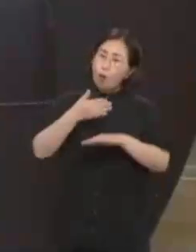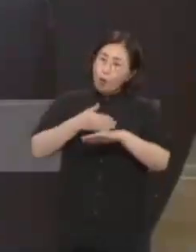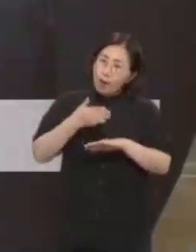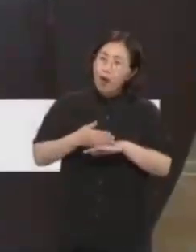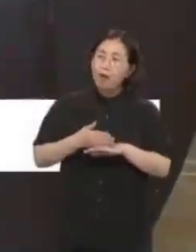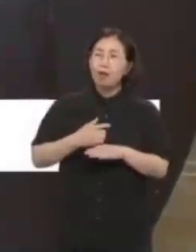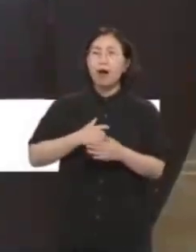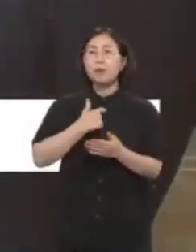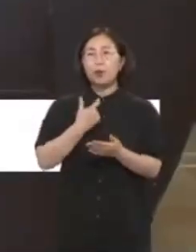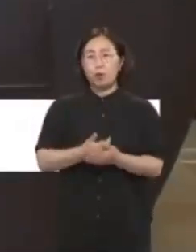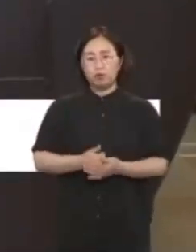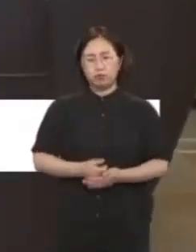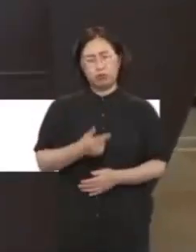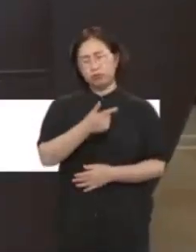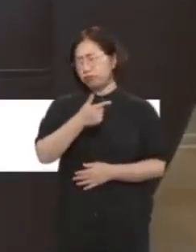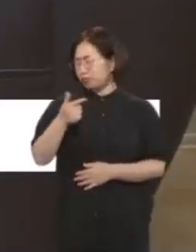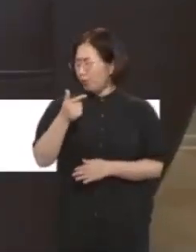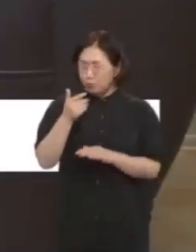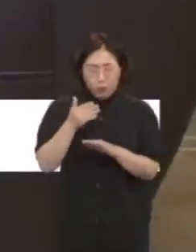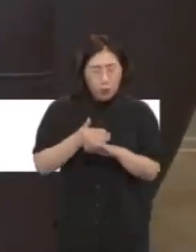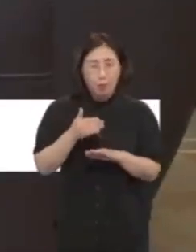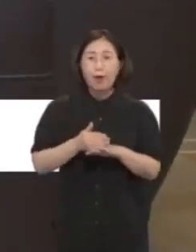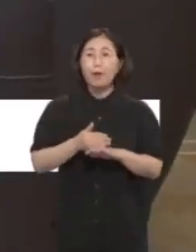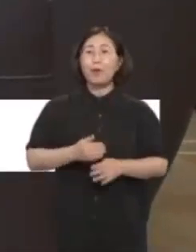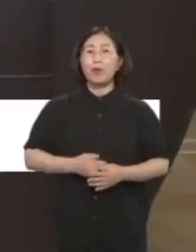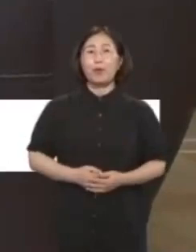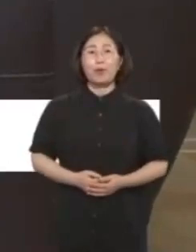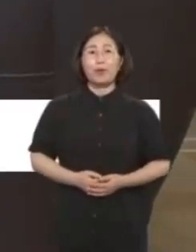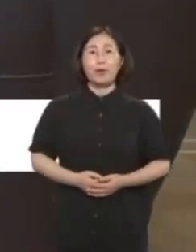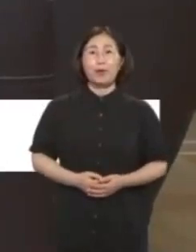참 너무너무 고마워요.